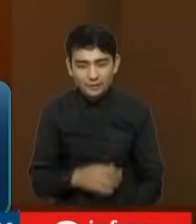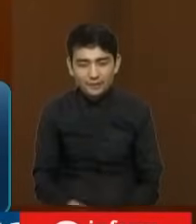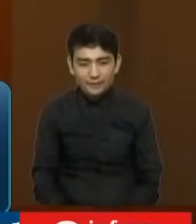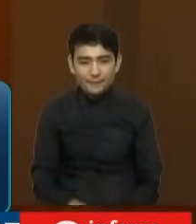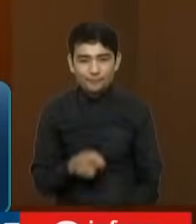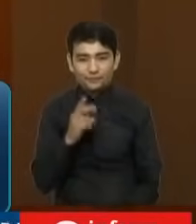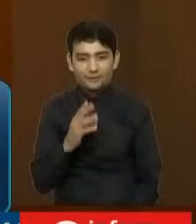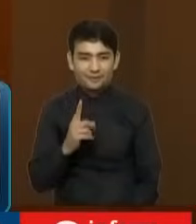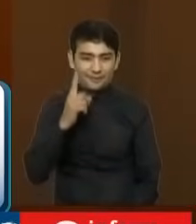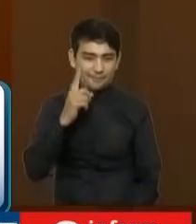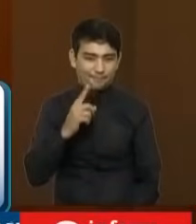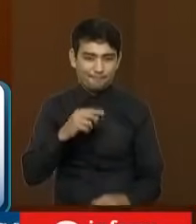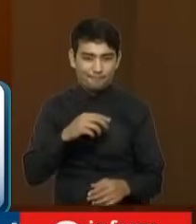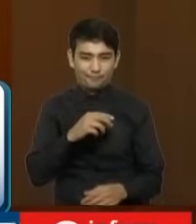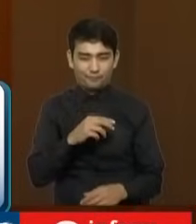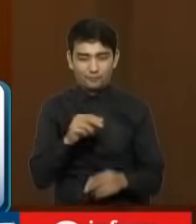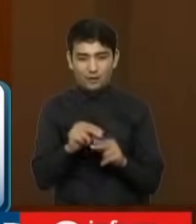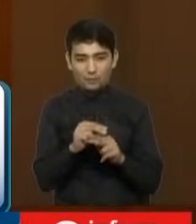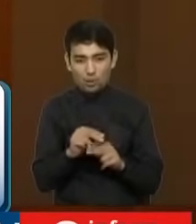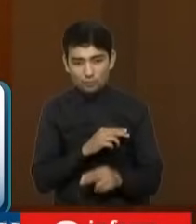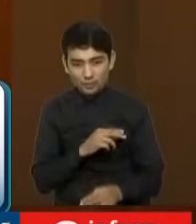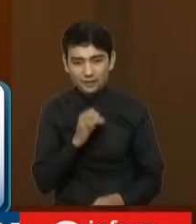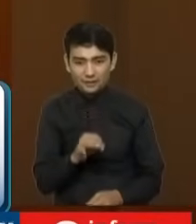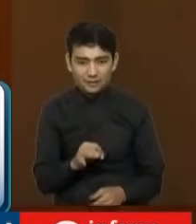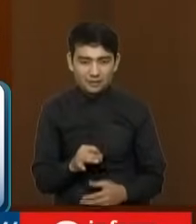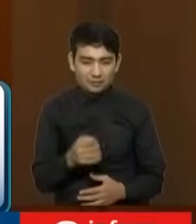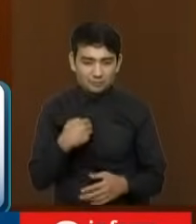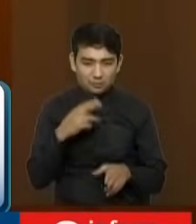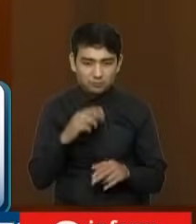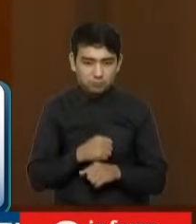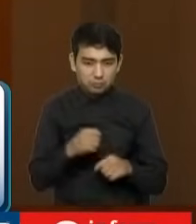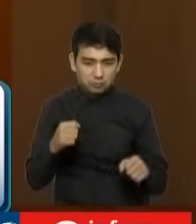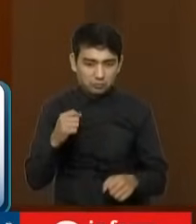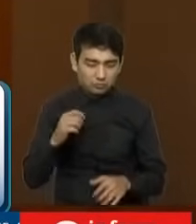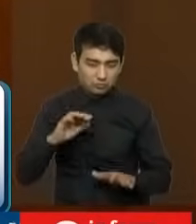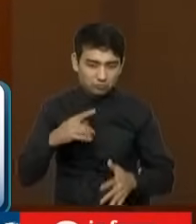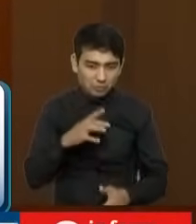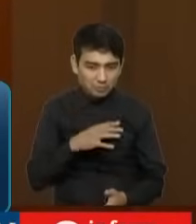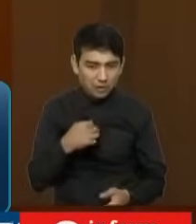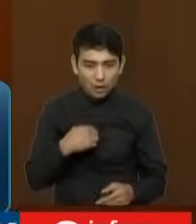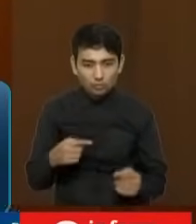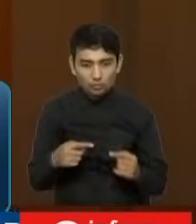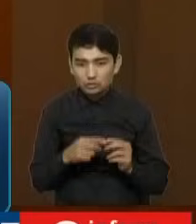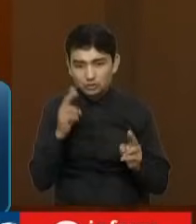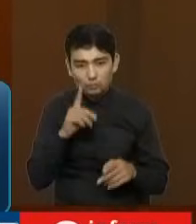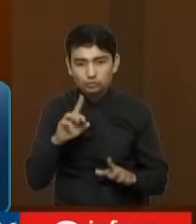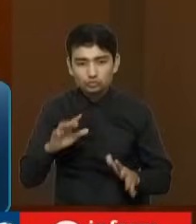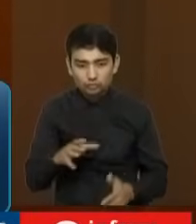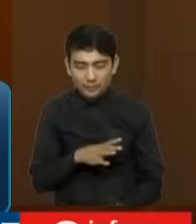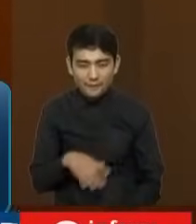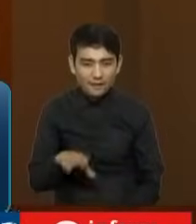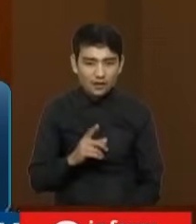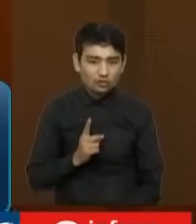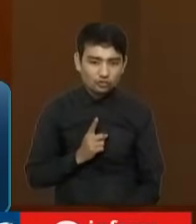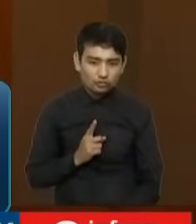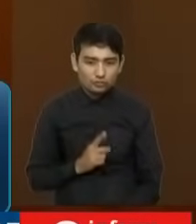в квартире наверху, и там какой-то взрыв произошел. Что там произошло, мы не знаем. Мы все ждем